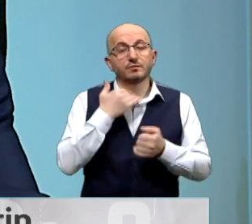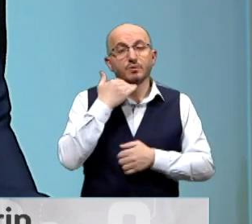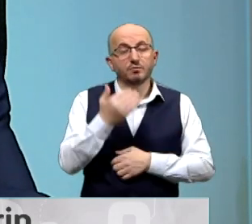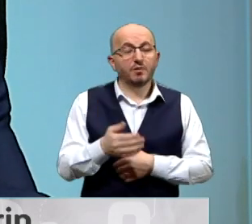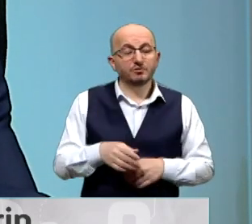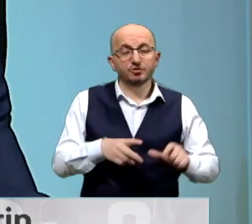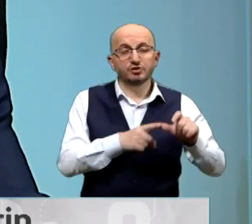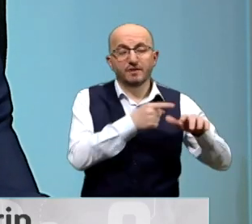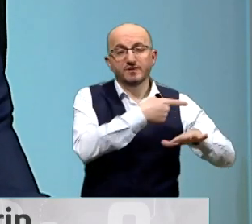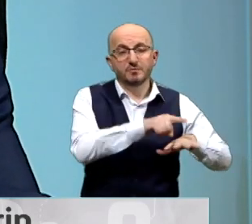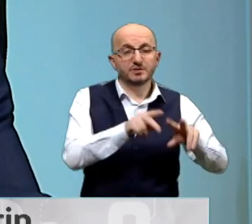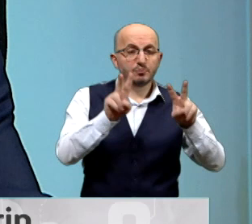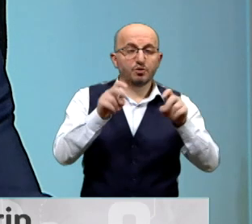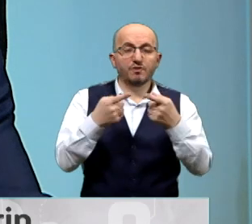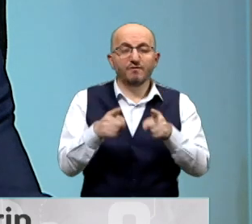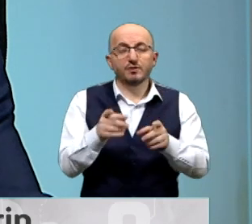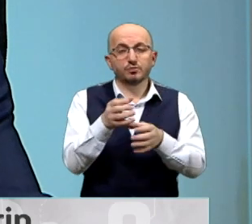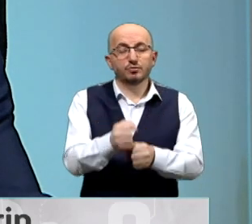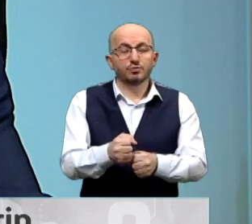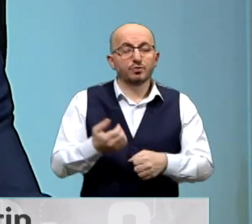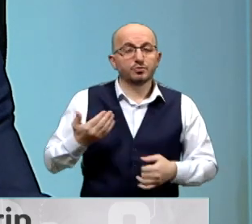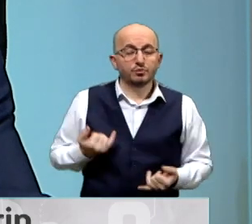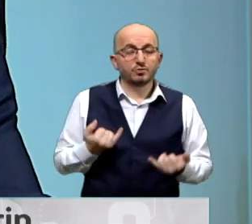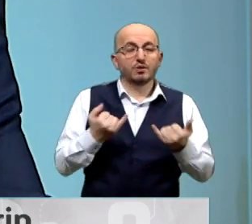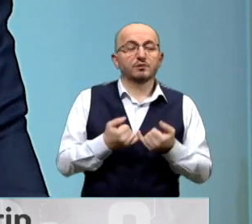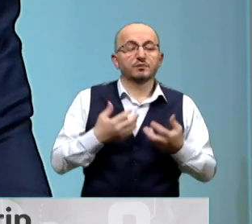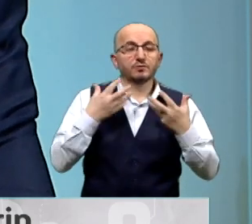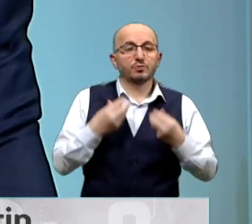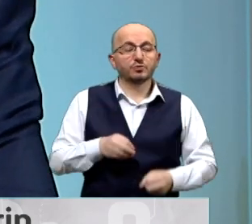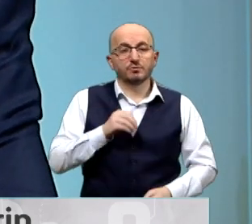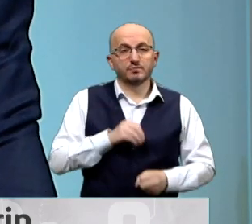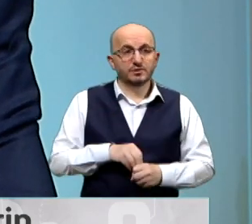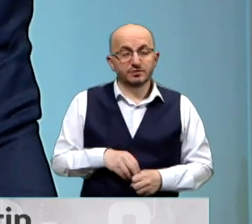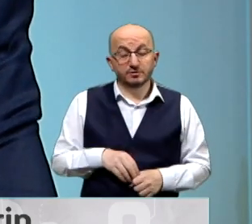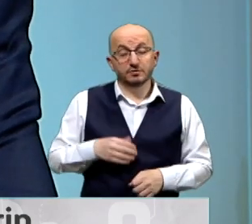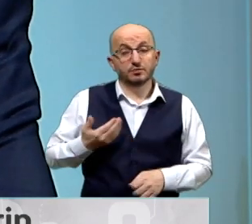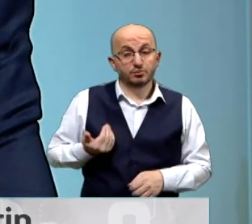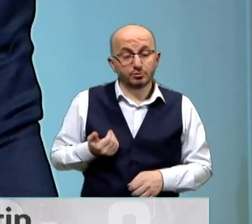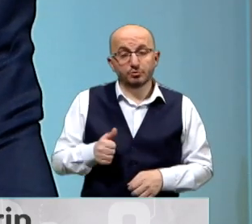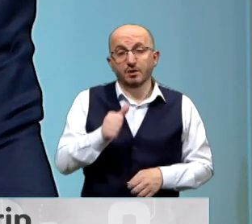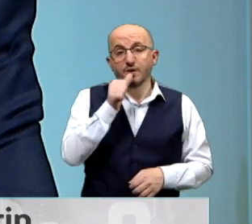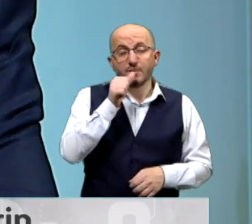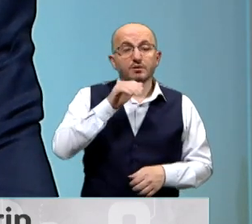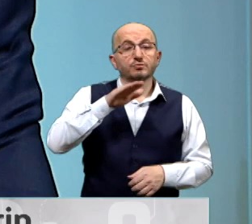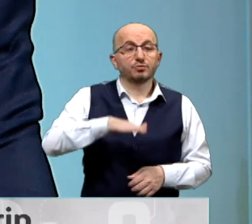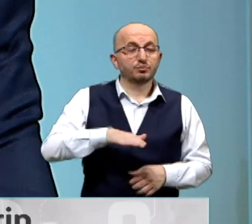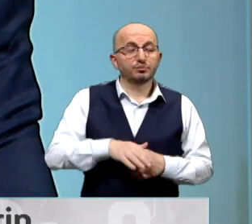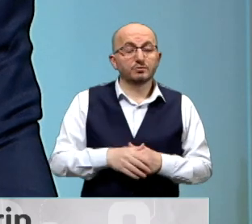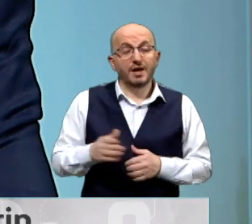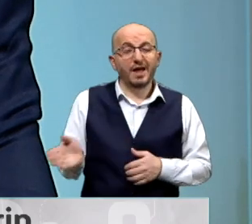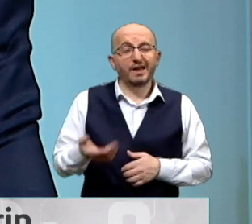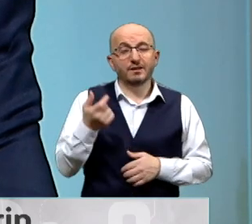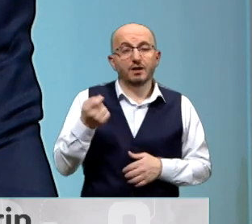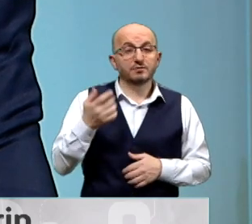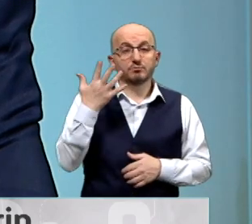farklı tutuyor diyor ki süt kardeşliğinin oluşabilmesi için süt emen çocuğun en az